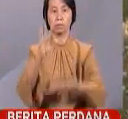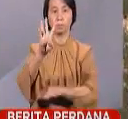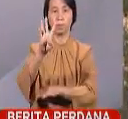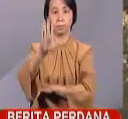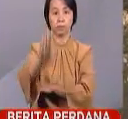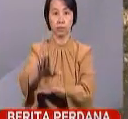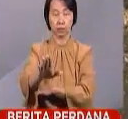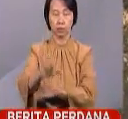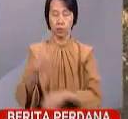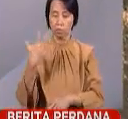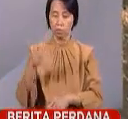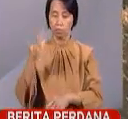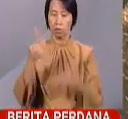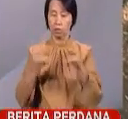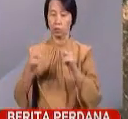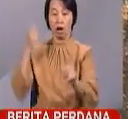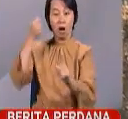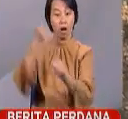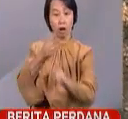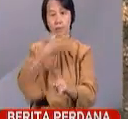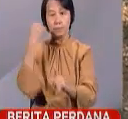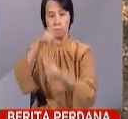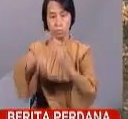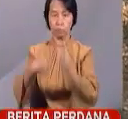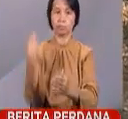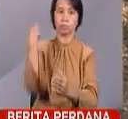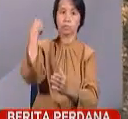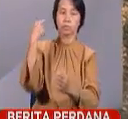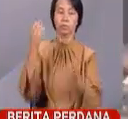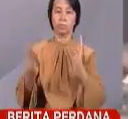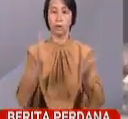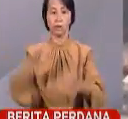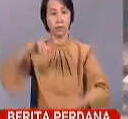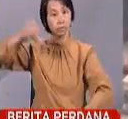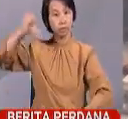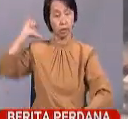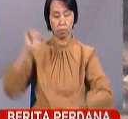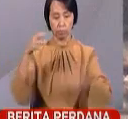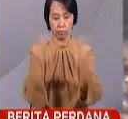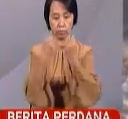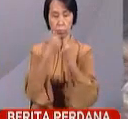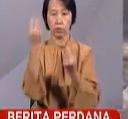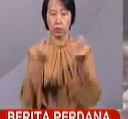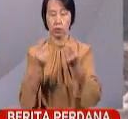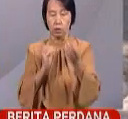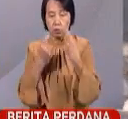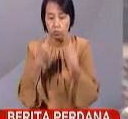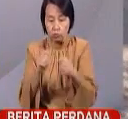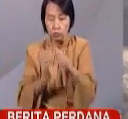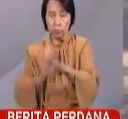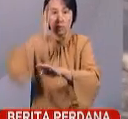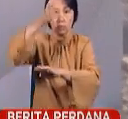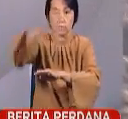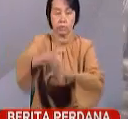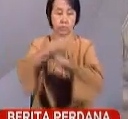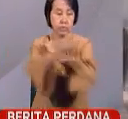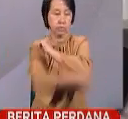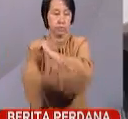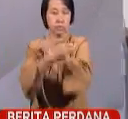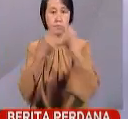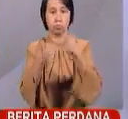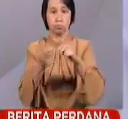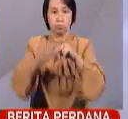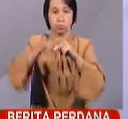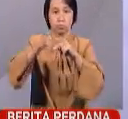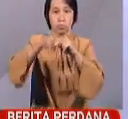tadi. 15 kenderaan diarahkan berpatah balik. Berbanding semalam, jumlah kenderaan yang cuba melakukan rentas negeri